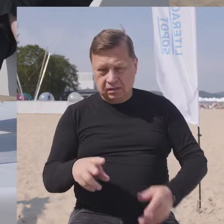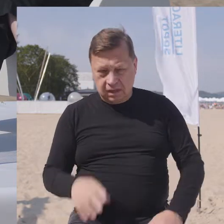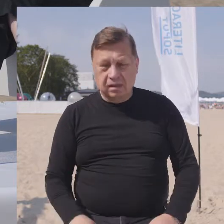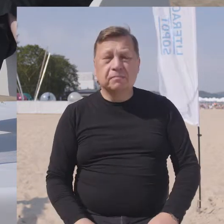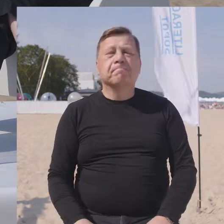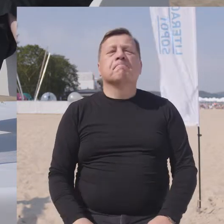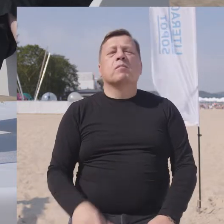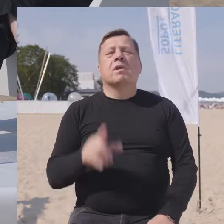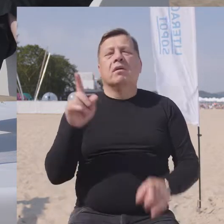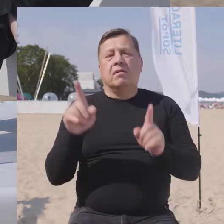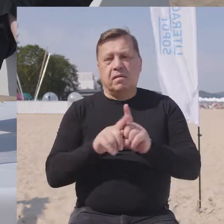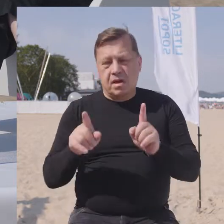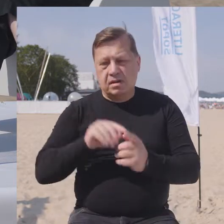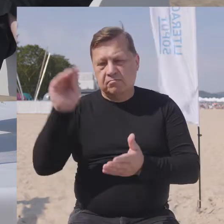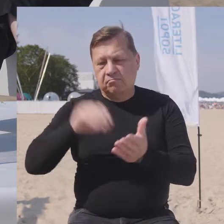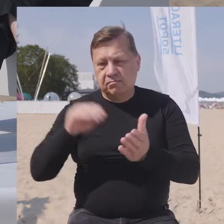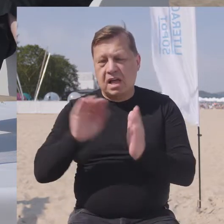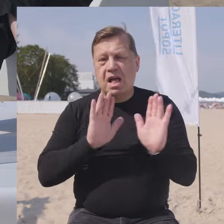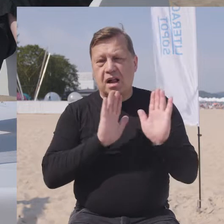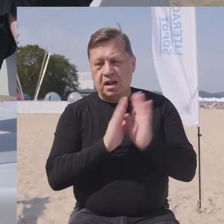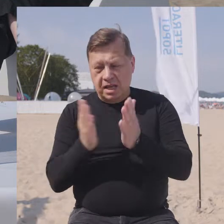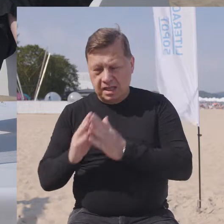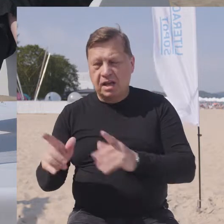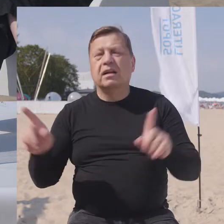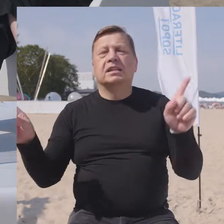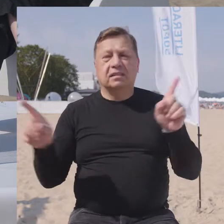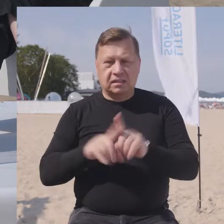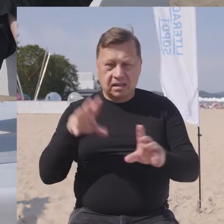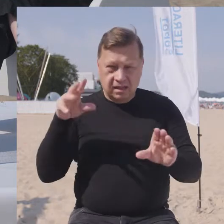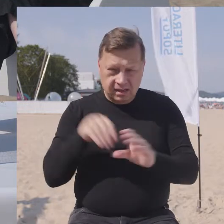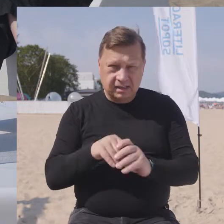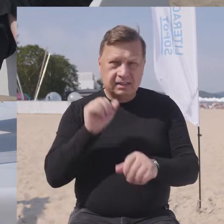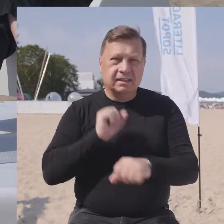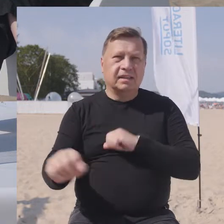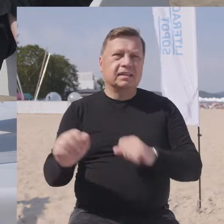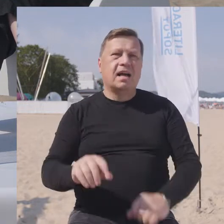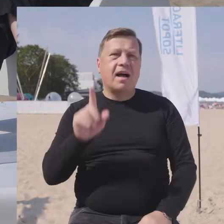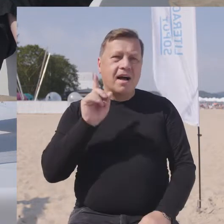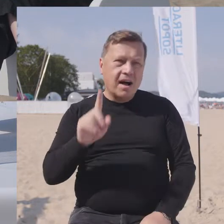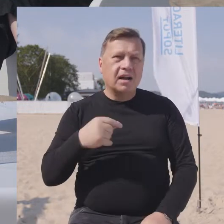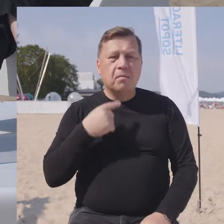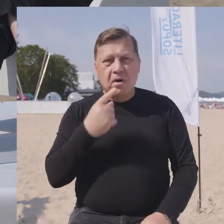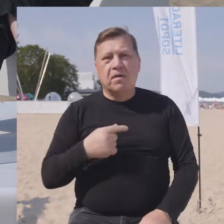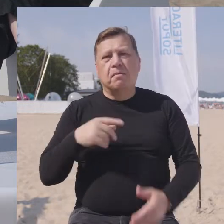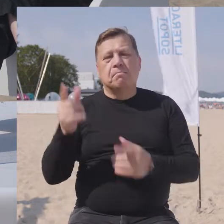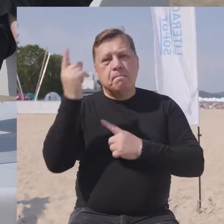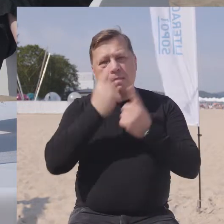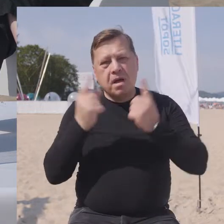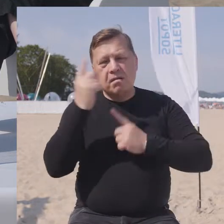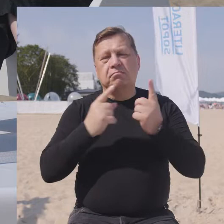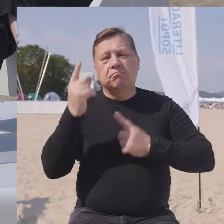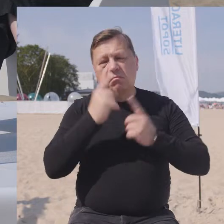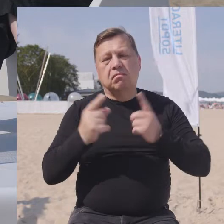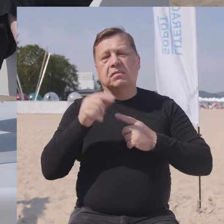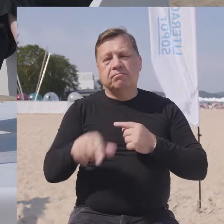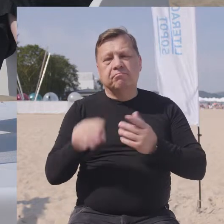Pewnie też w tekstach literackich, ale mówiąc szczerze, pisząc, a raczej myśląc jeszcze o napisaniu